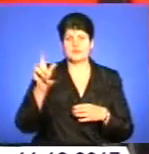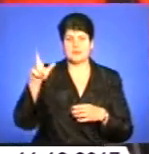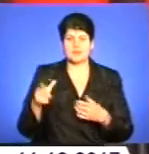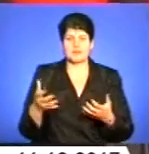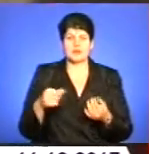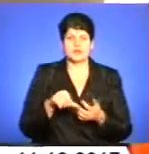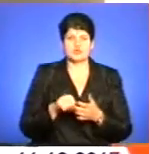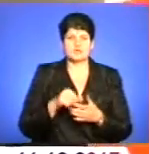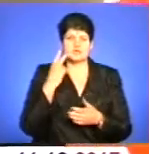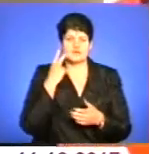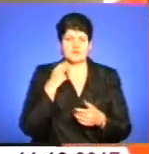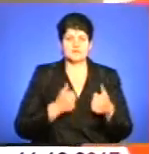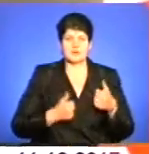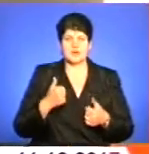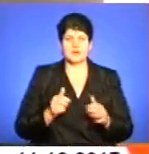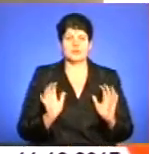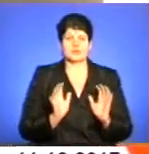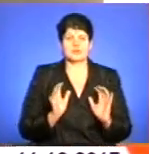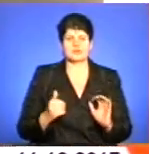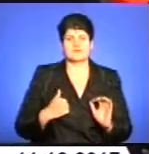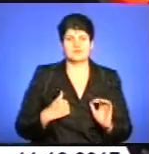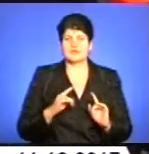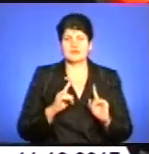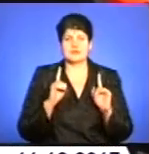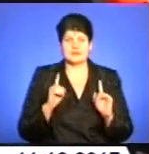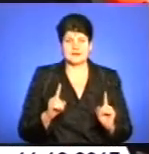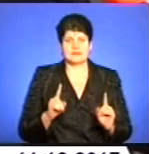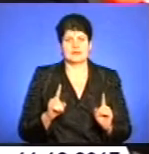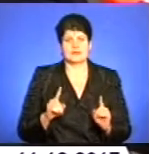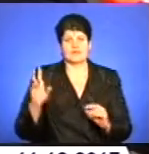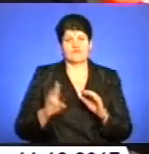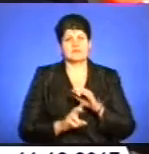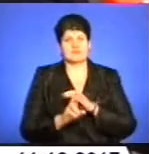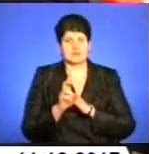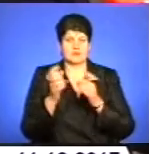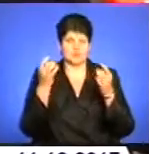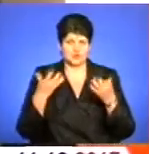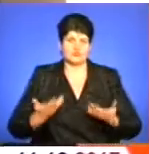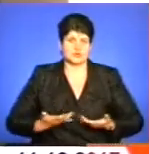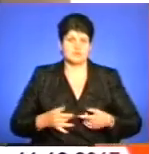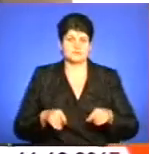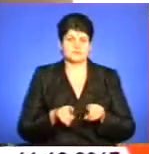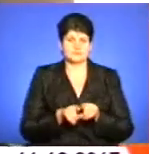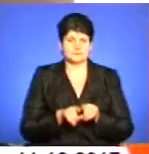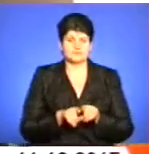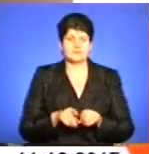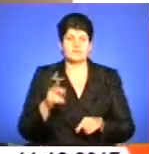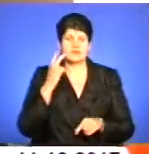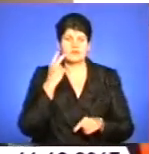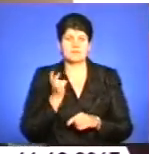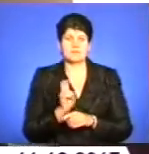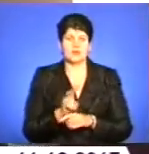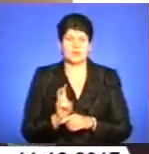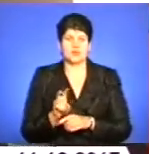змаганнях. Священнослужителі кажуть, опікуються військовими не лише в парафії, але й в буденному житті. Повсякчас ми завжди приходимо, у